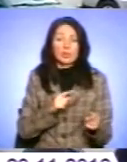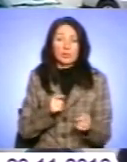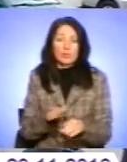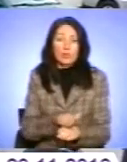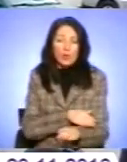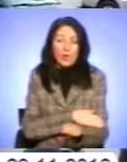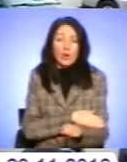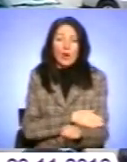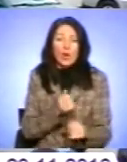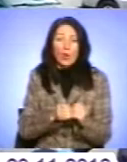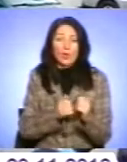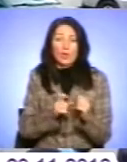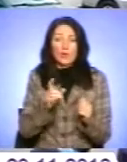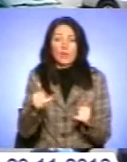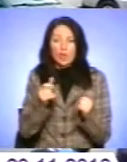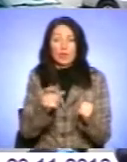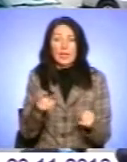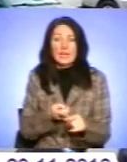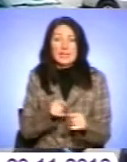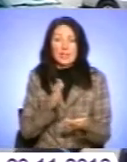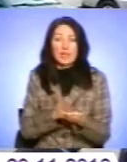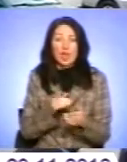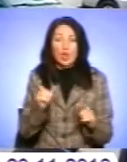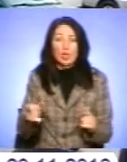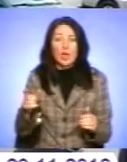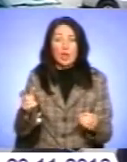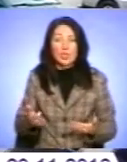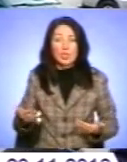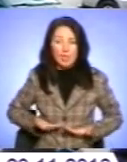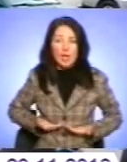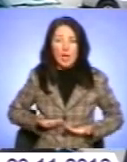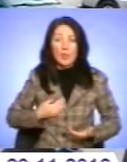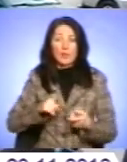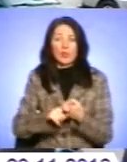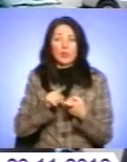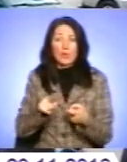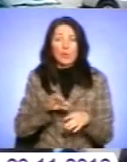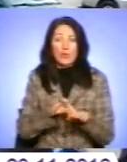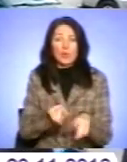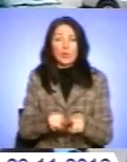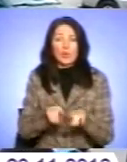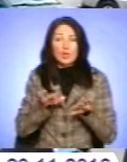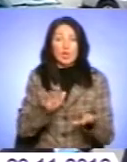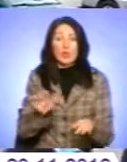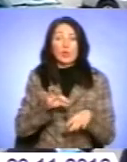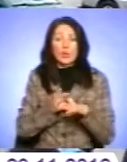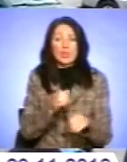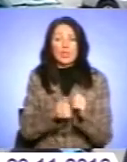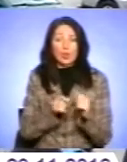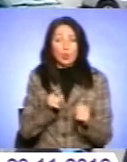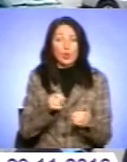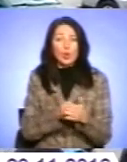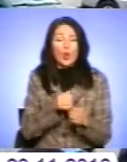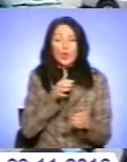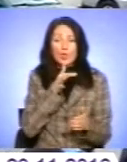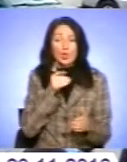виходить, це є честь життя. В зв'язку з тим ми проводимо і такі заходи, і будемо їх проводити часто. Ну, до тих пір, по крайній мірі,